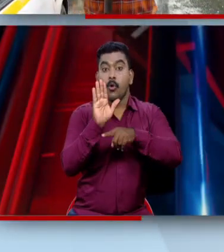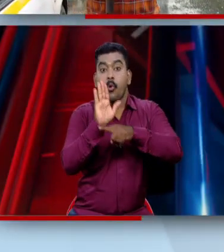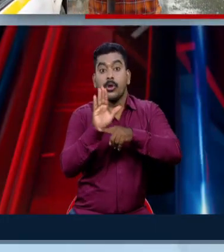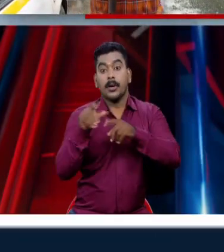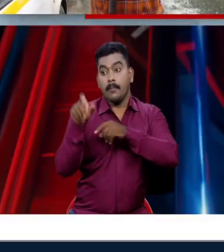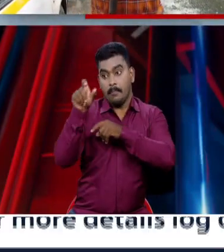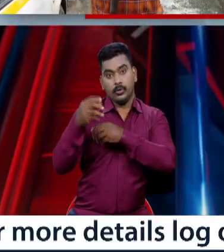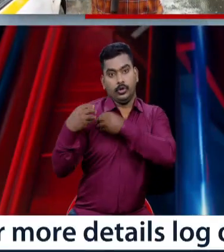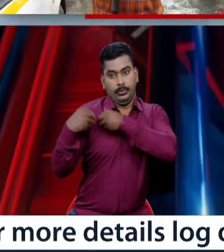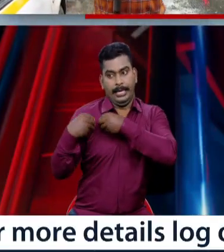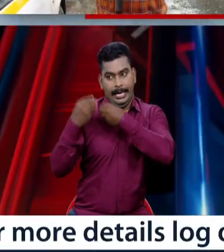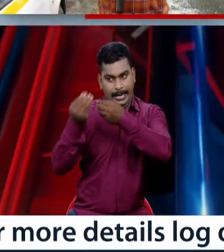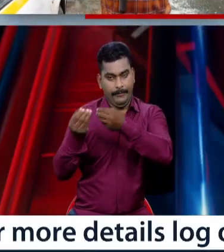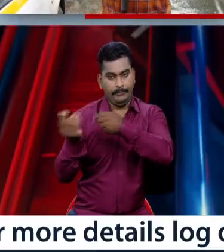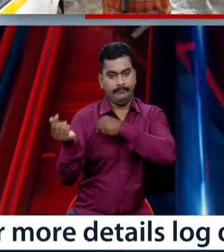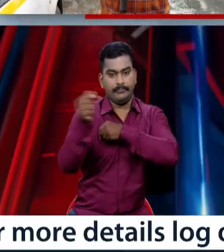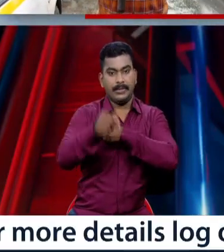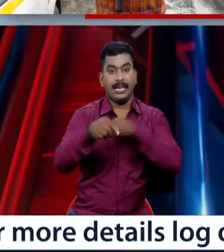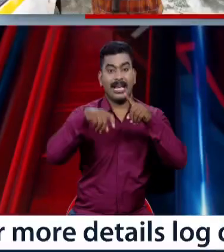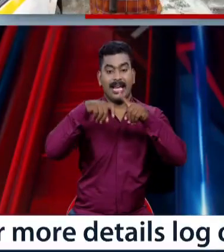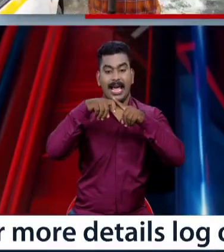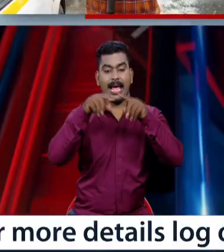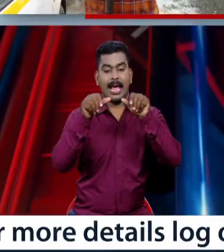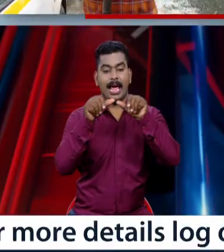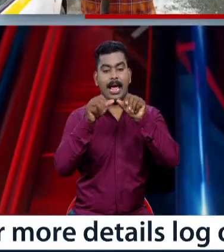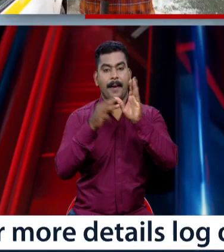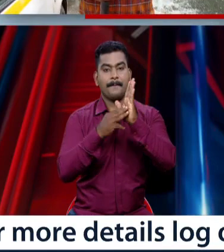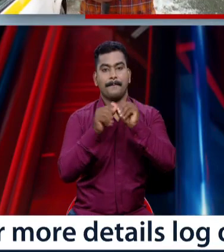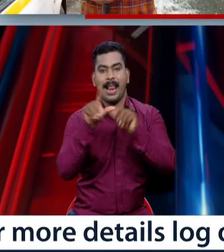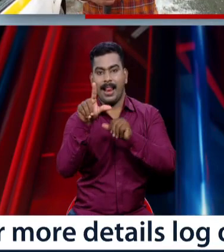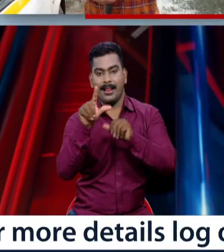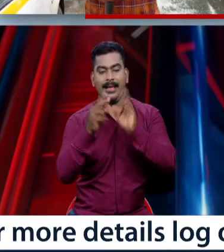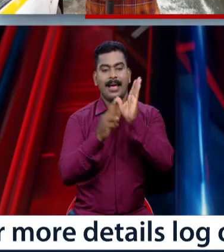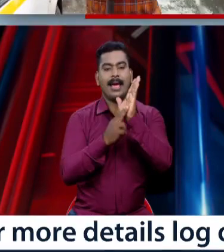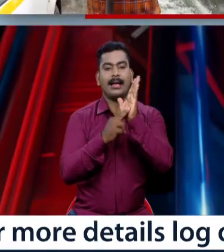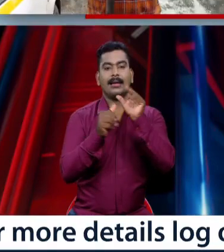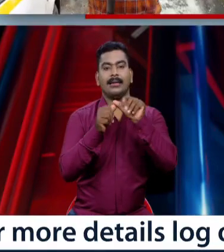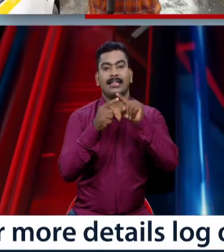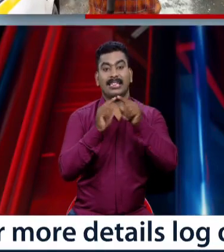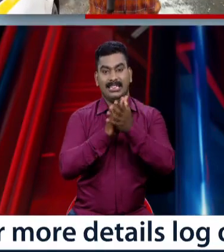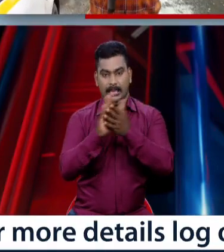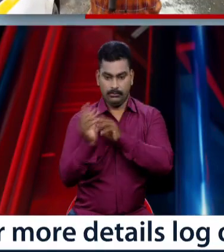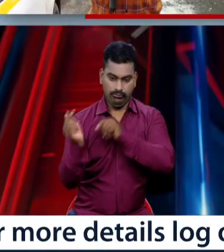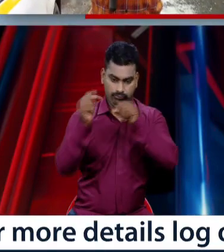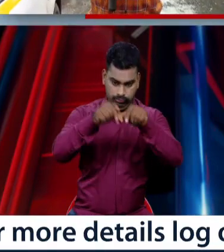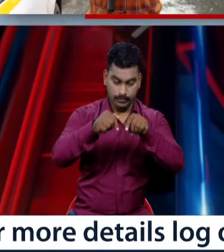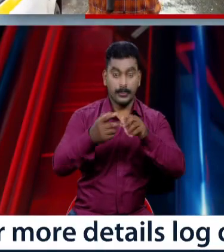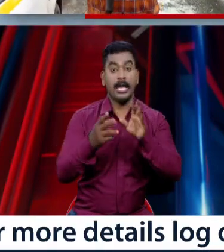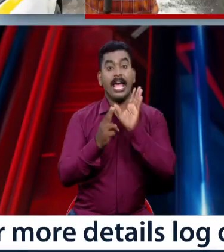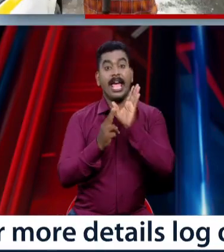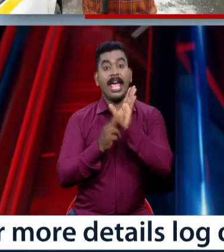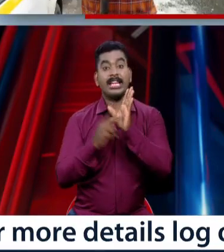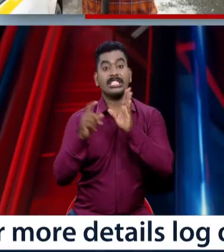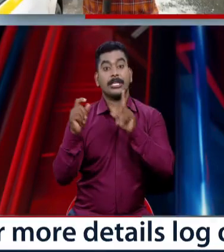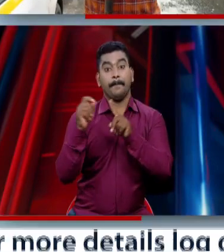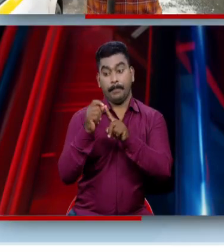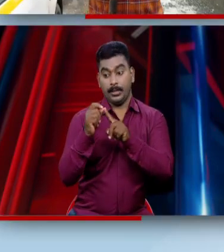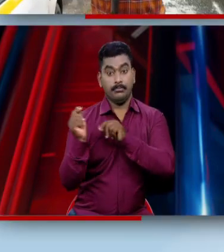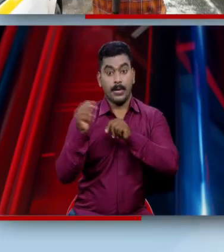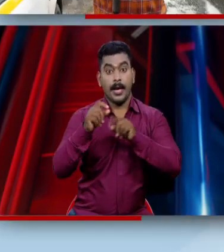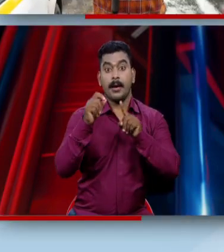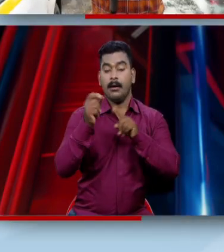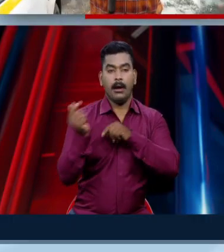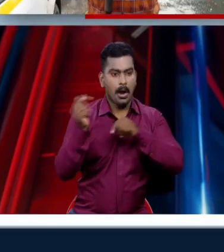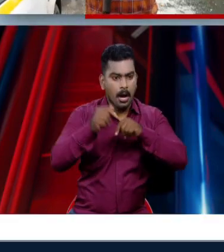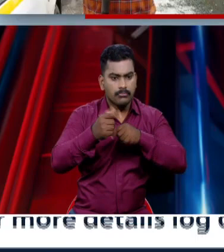ACC നിയോഗിച്ചിട്ടുണ്ട്. മധ്യപ്രദേശിൽ നിന്ന് മുതിർന്ന നേതാവിനെ നിയോഗിച്ചിട്ടുണ്ട്. NCP ചർച്ചകൾ നടത്തിക്കൊണ്ടിരിക്കുന്നു. ശരത് പവാർ ഉടൻ തിരികെ എത്തും.